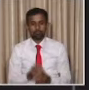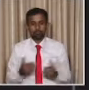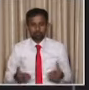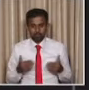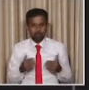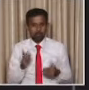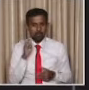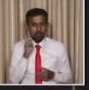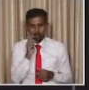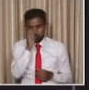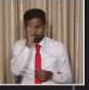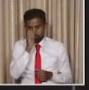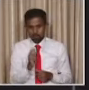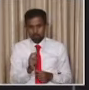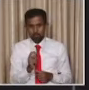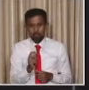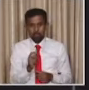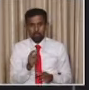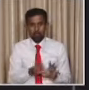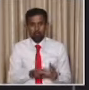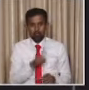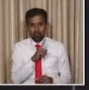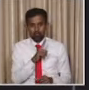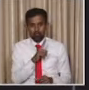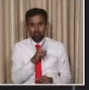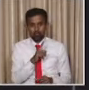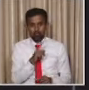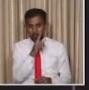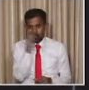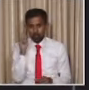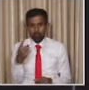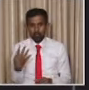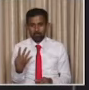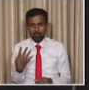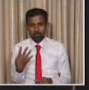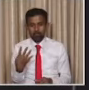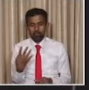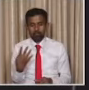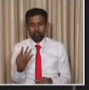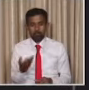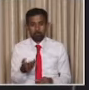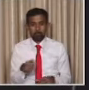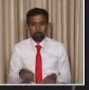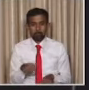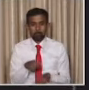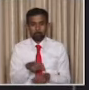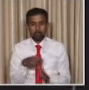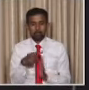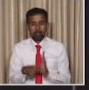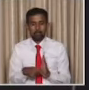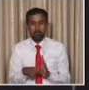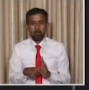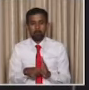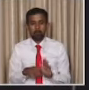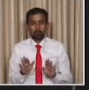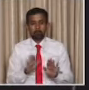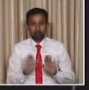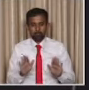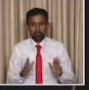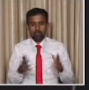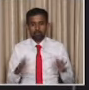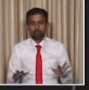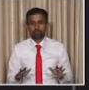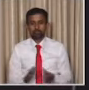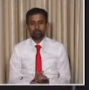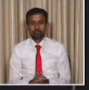Vartamane Ranil Wickremasinghe janadhipathituma urdu 10 maasa 4k මේ වෙනකොට මේරට පාලනය කරලා